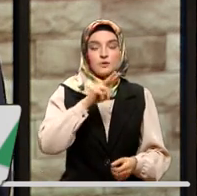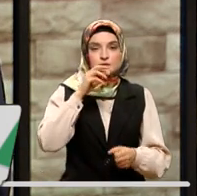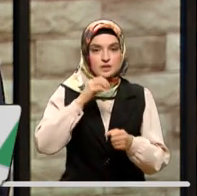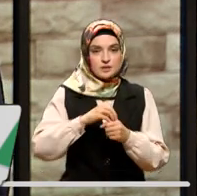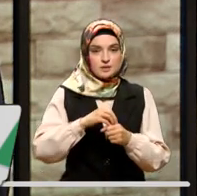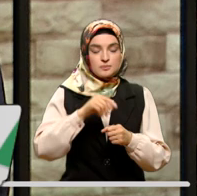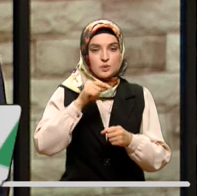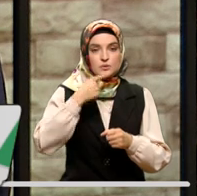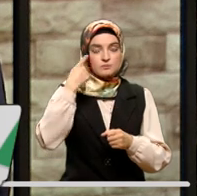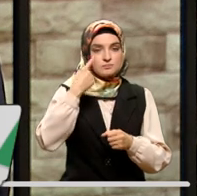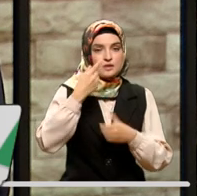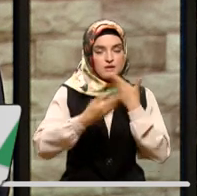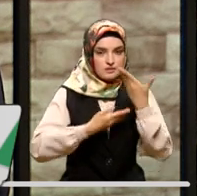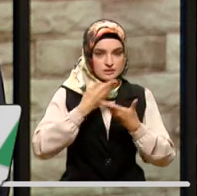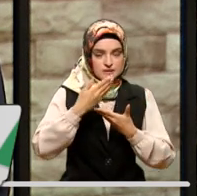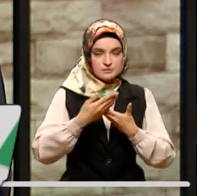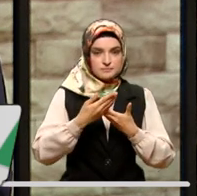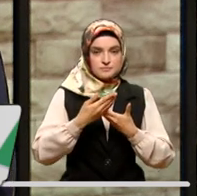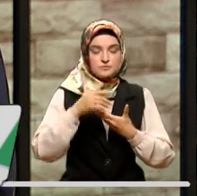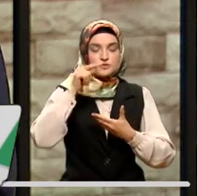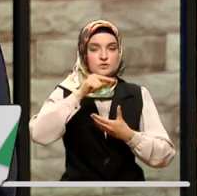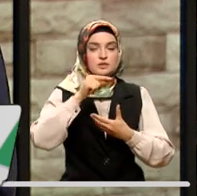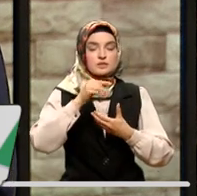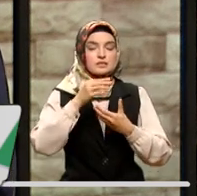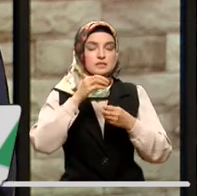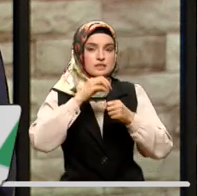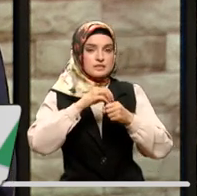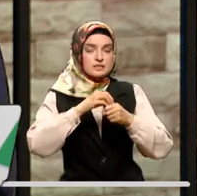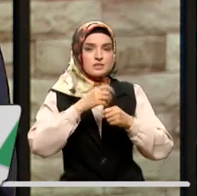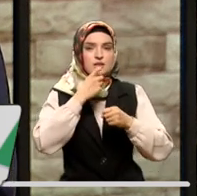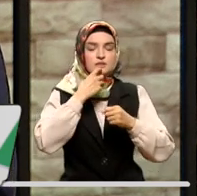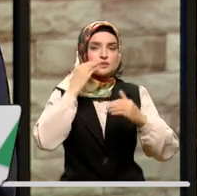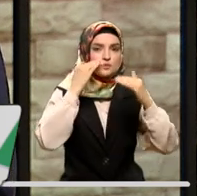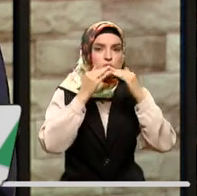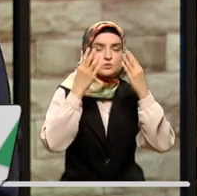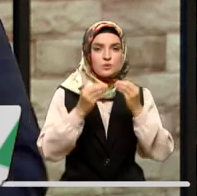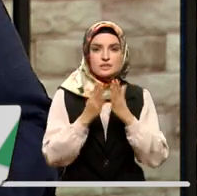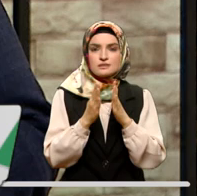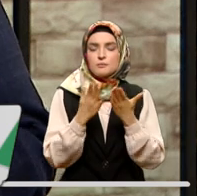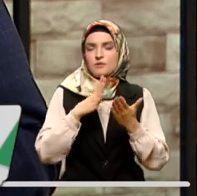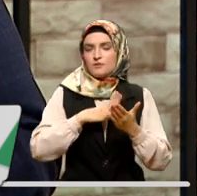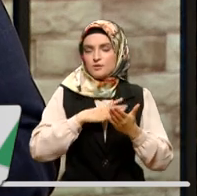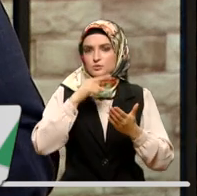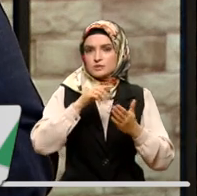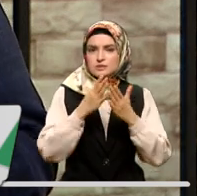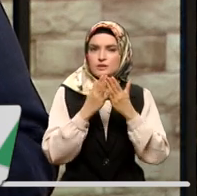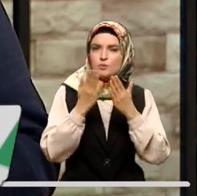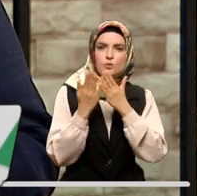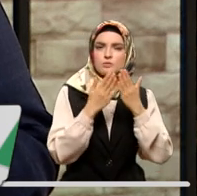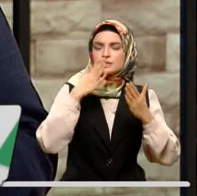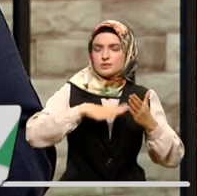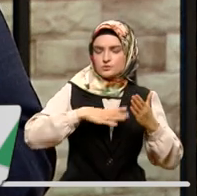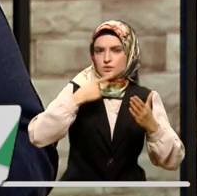önce bahsettim. Onlara dair yaş gruplarına uygun kitaplar planladık. Yani şu kitapları okumalarını istiyoruz.